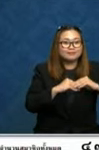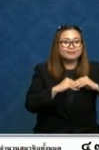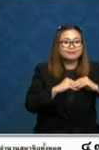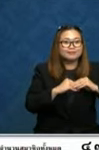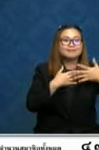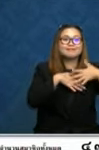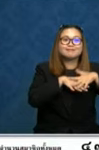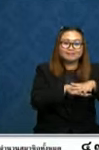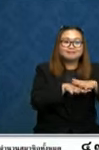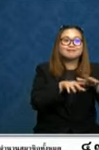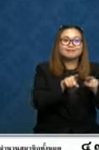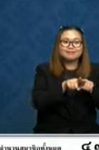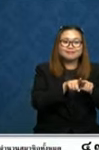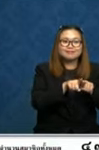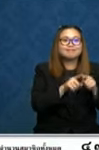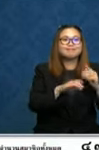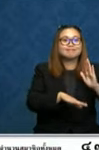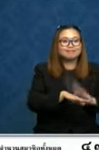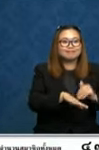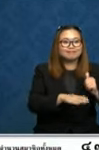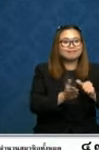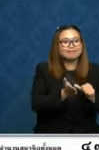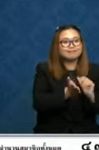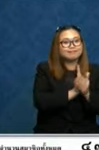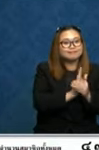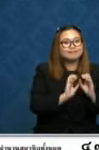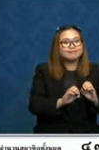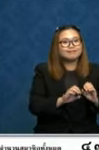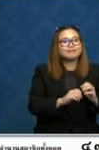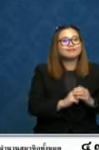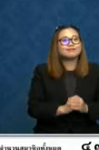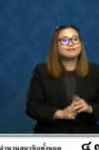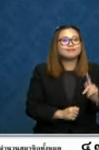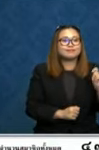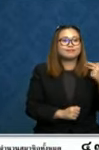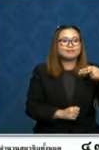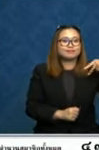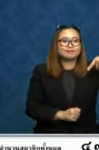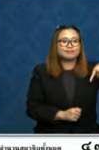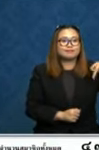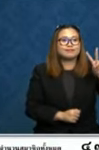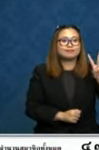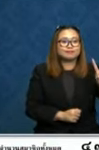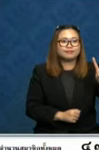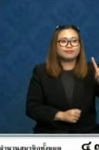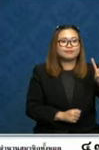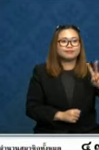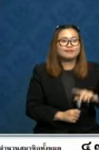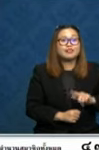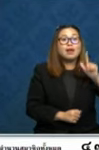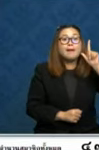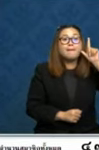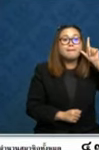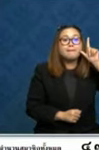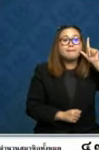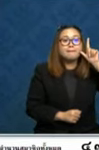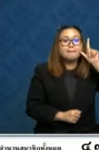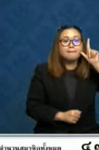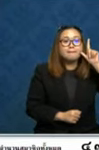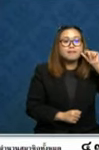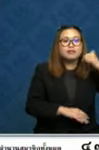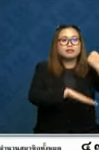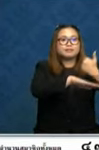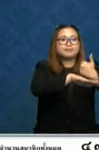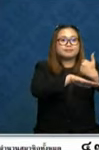หมือนกันครับกับผู้บริหารทพ2เข้าใจว่าน่าจะเป็นแม่ทัพภาค2หรือทัพภาค